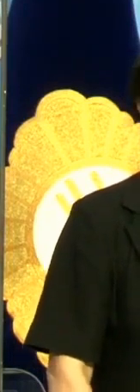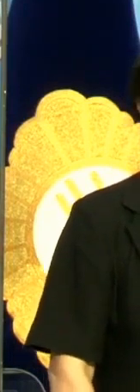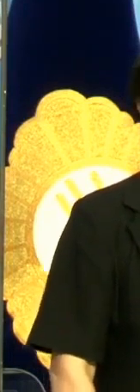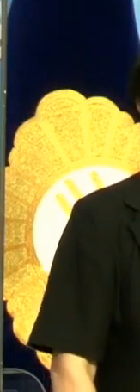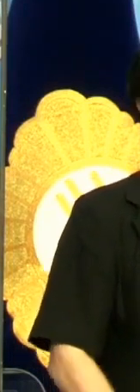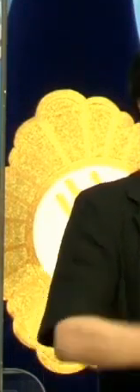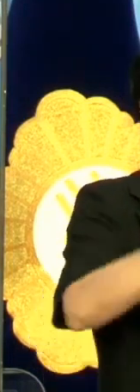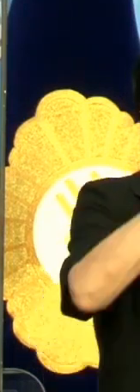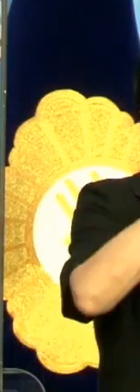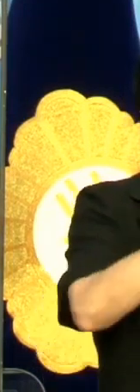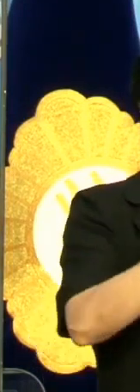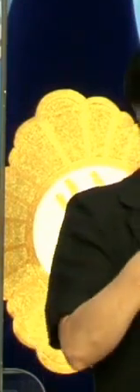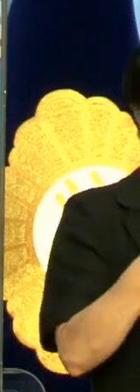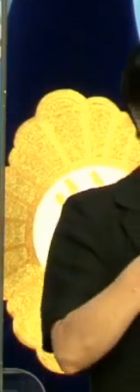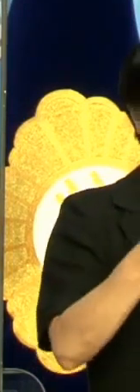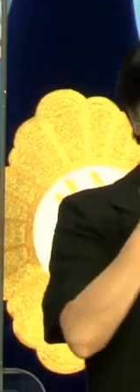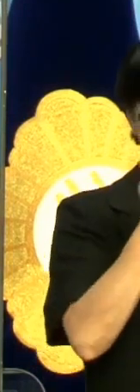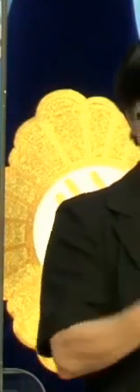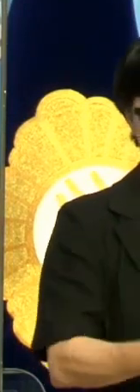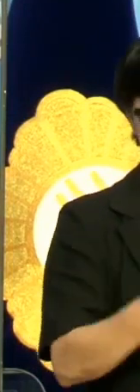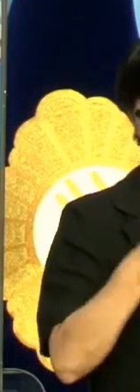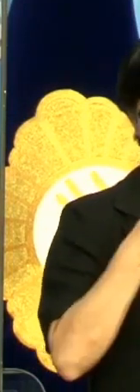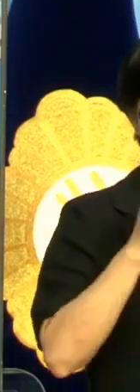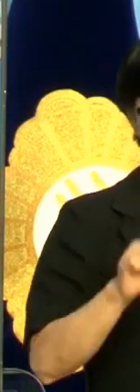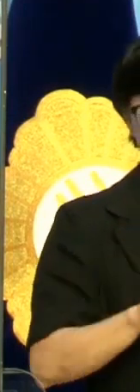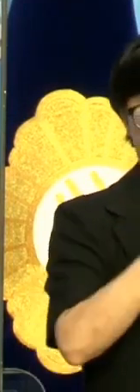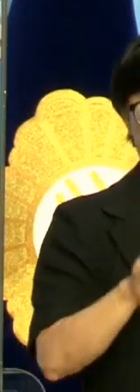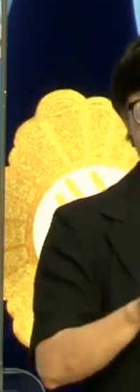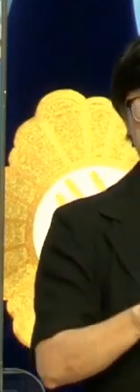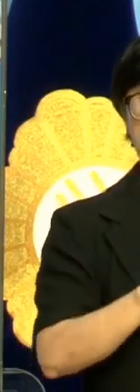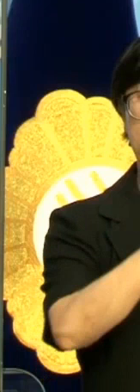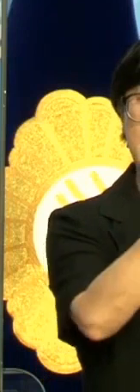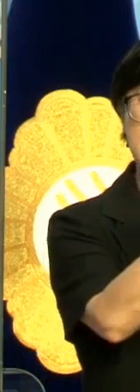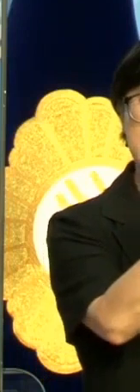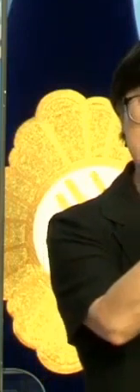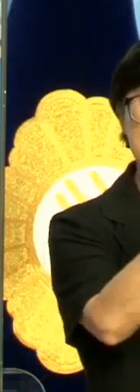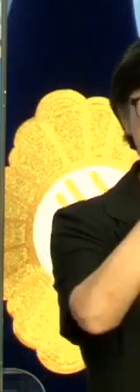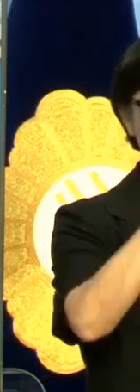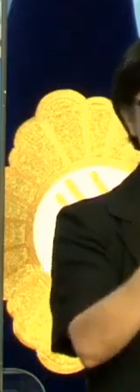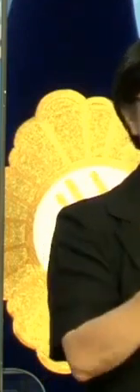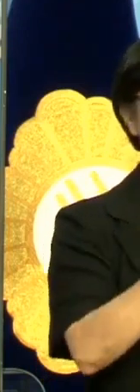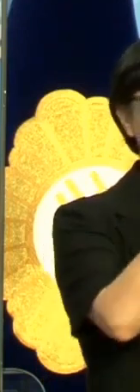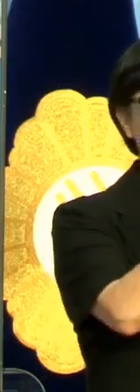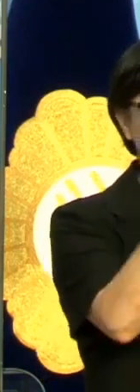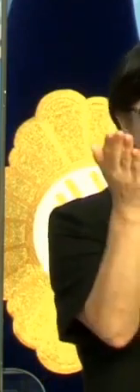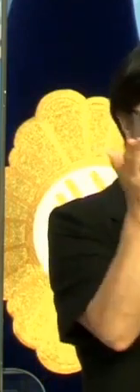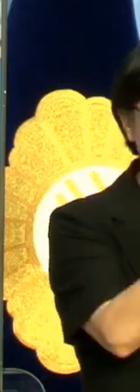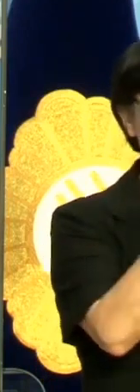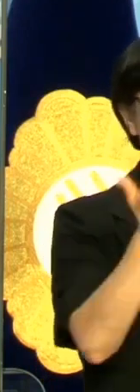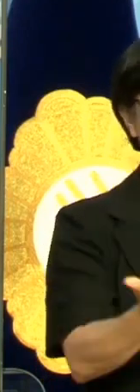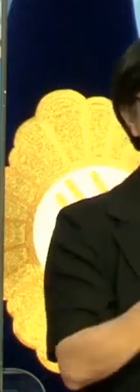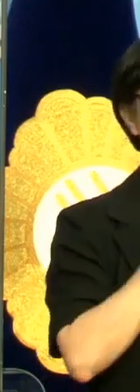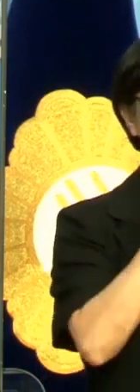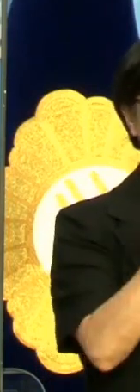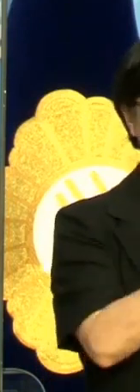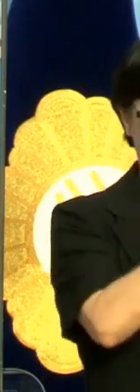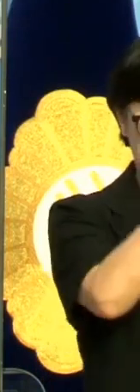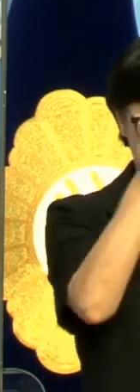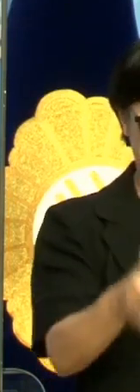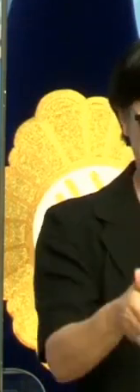자 3차 육아도 육군 규정 120 병영생활 규정 제 111조 에 따라 적법하게 휴가를 받았고 휴가 연장